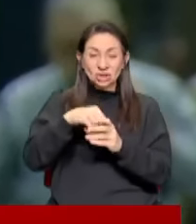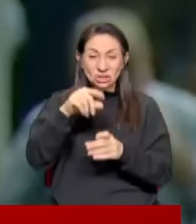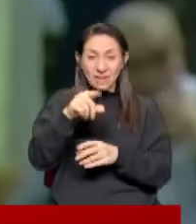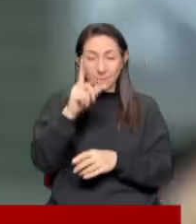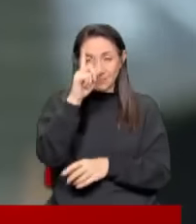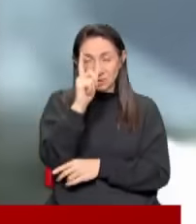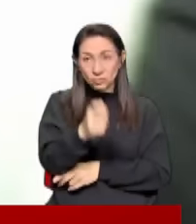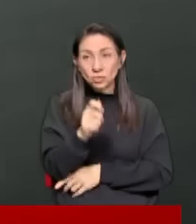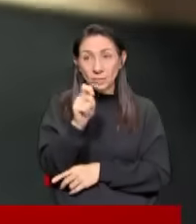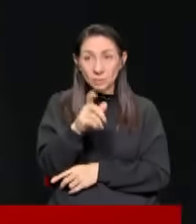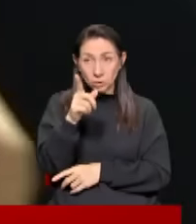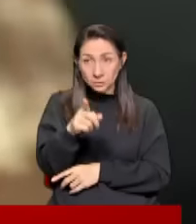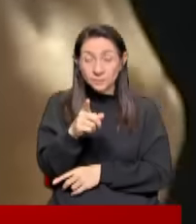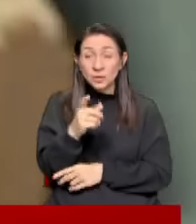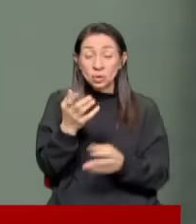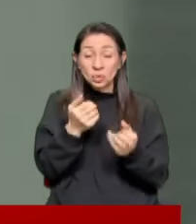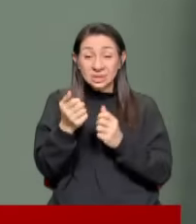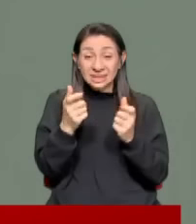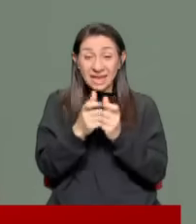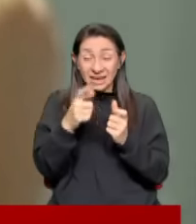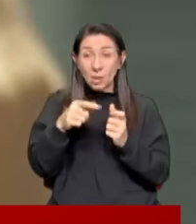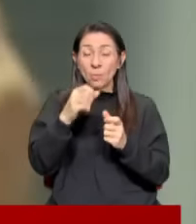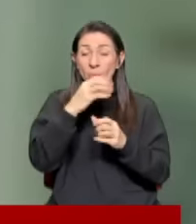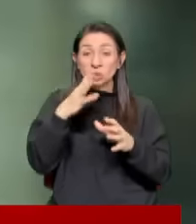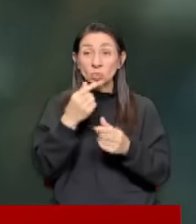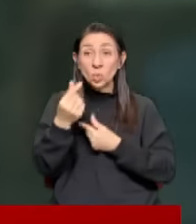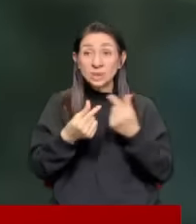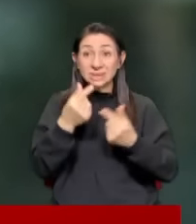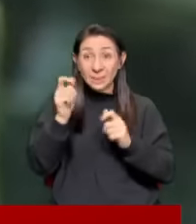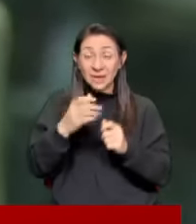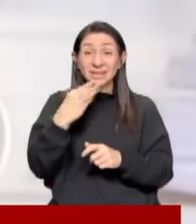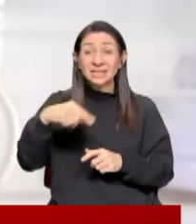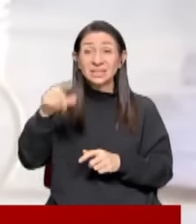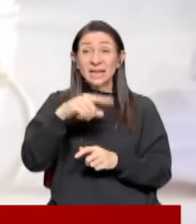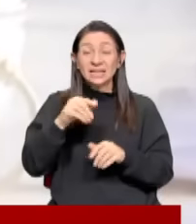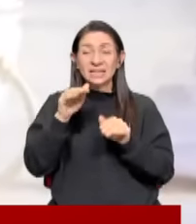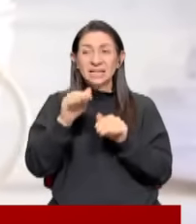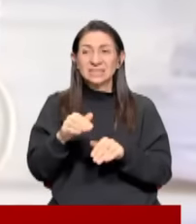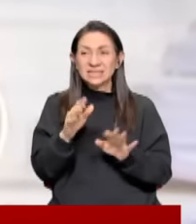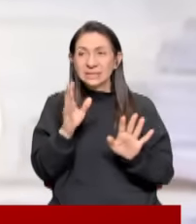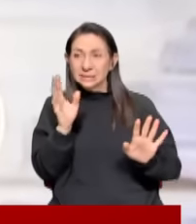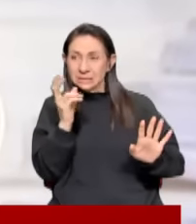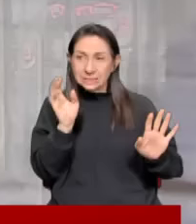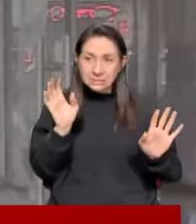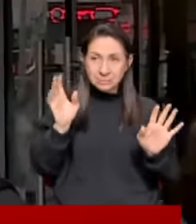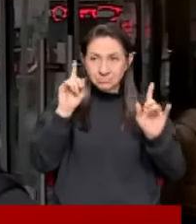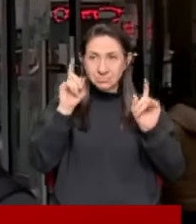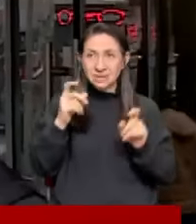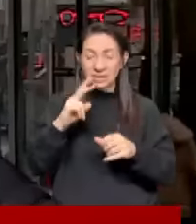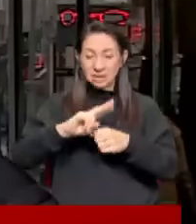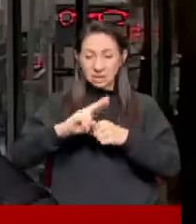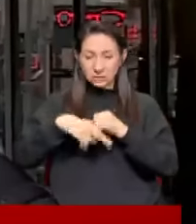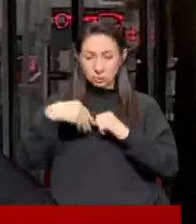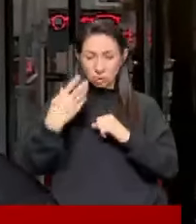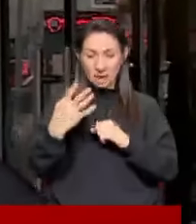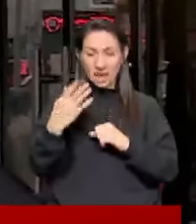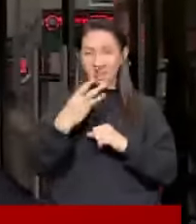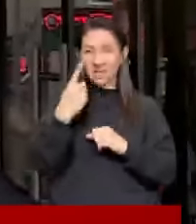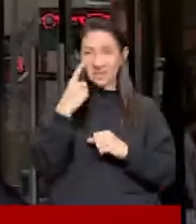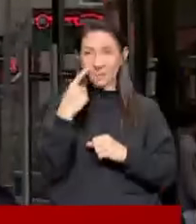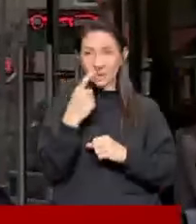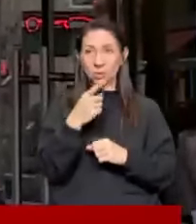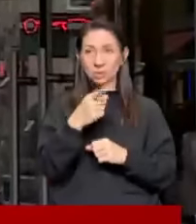üzerinden başvuruda bulunuluyor. Tüketici dernekleri poşet uyarısı yaparken gençler desteğe temkinli yaklaşıyor. 2 hafta sonra devlet tarafından, E-Devlet'ten